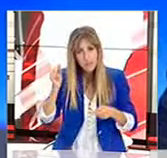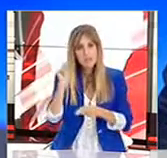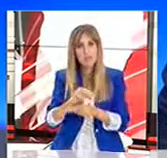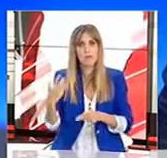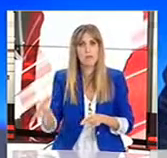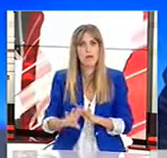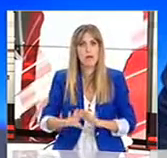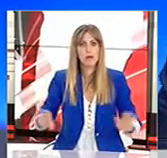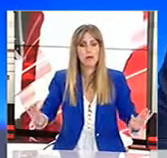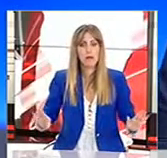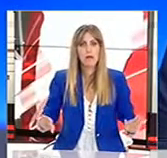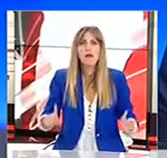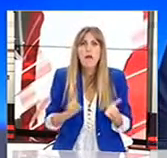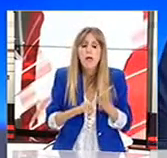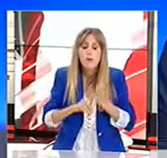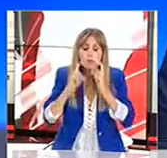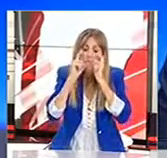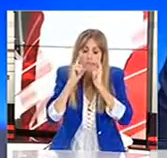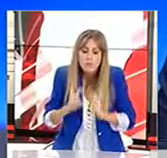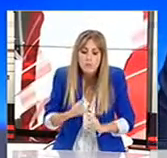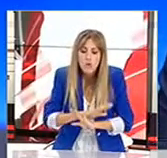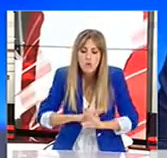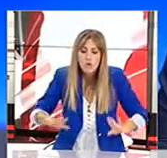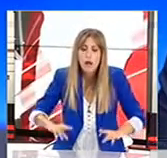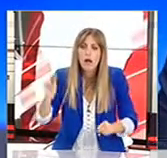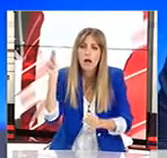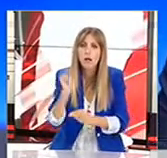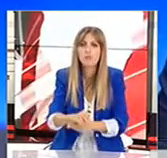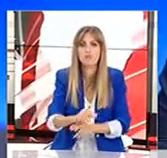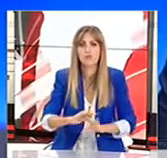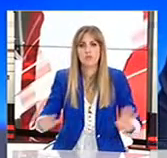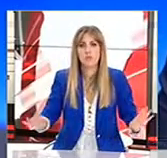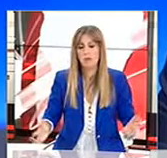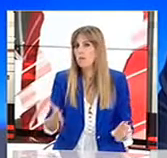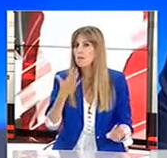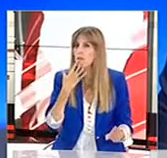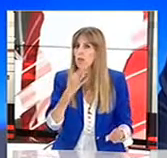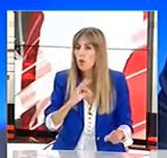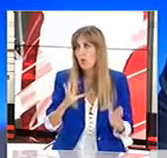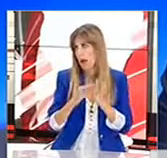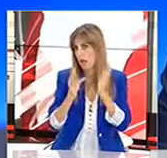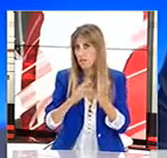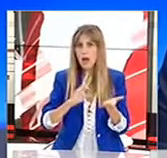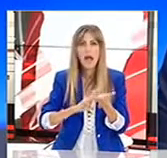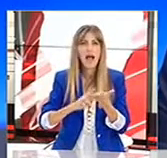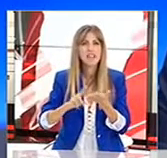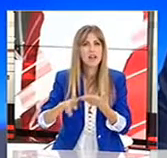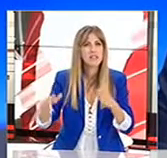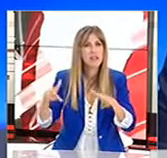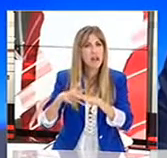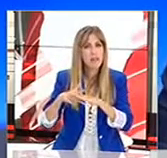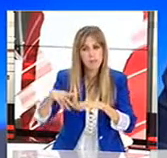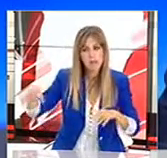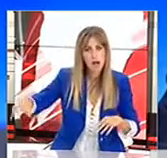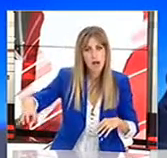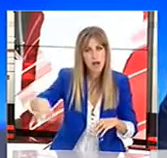Διότι, επαναλαμβάνω, ο εξορθολογισμός του ασφαλιστικού συστήματος, η εξυγίανση του ασφαλιστικού συστήματος,